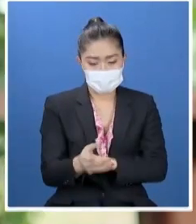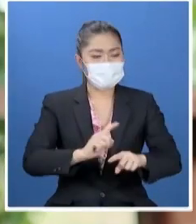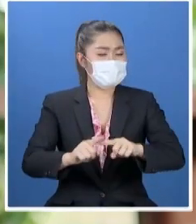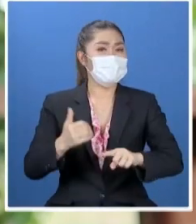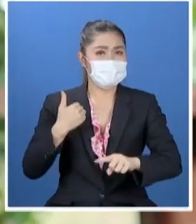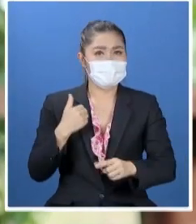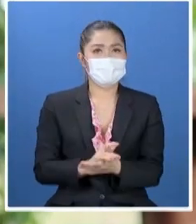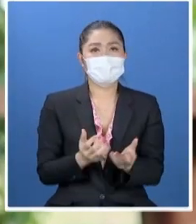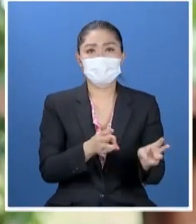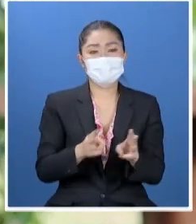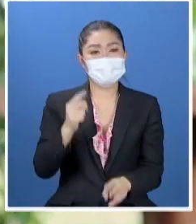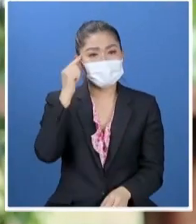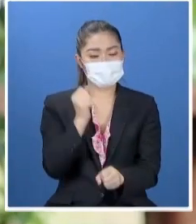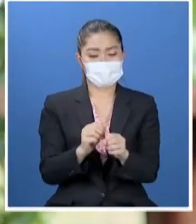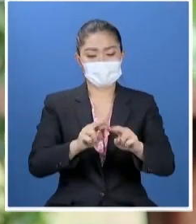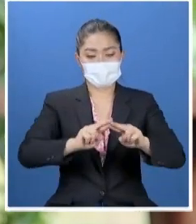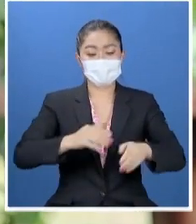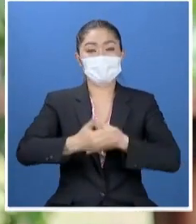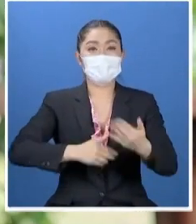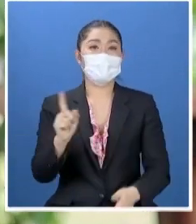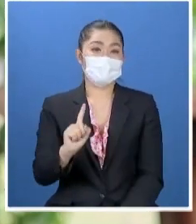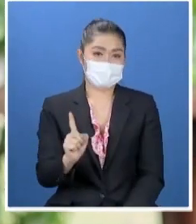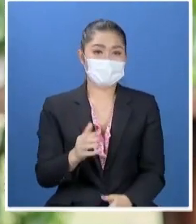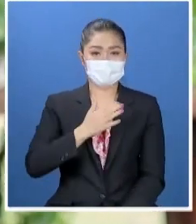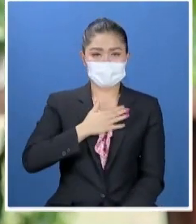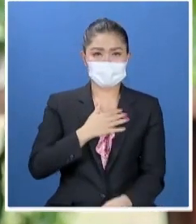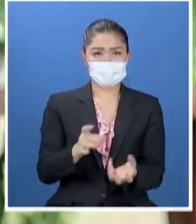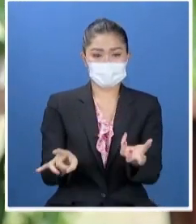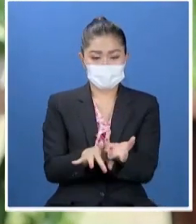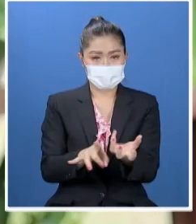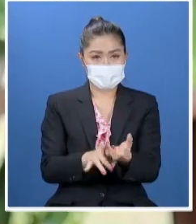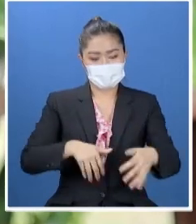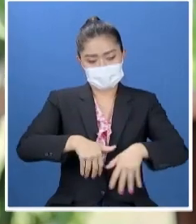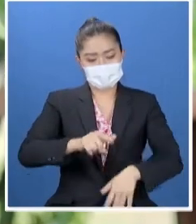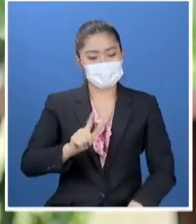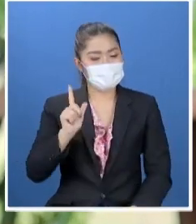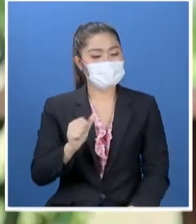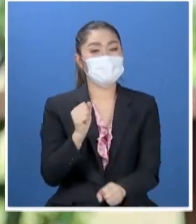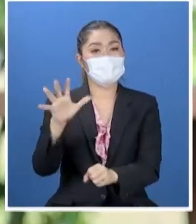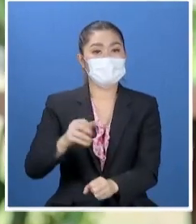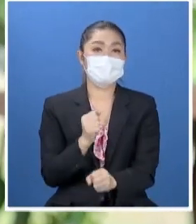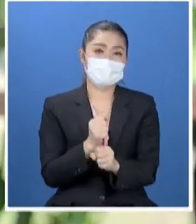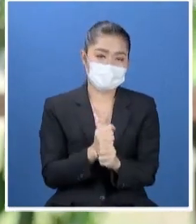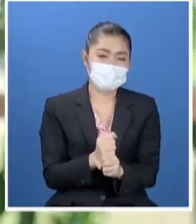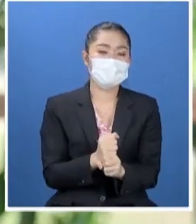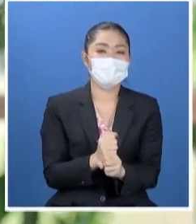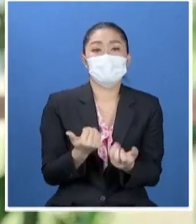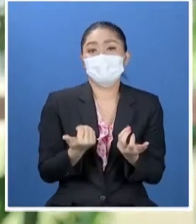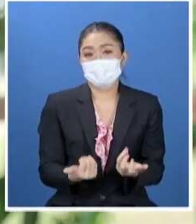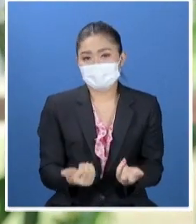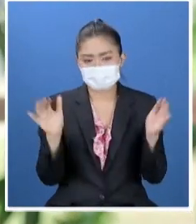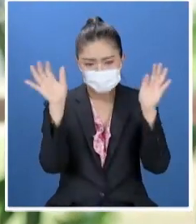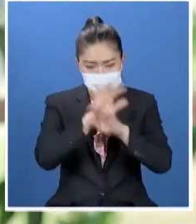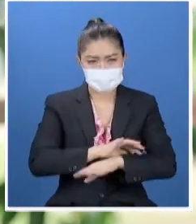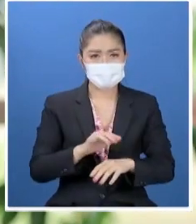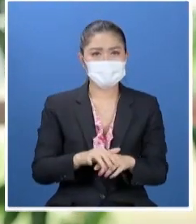ค่ะ คือแนวคิดของการทำร้านอาหารตรงนี้มันเกิดจากการที่เราใช้วัตถุดิบที่อยู่ในชุมชนเป็นหลักเพราะว่าคือตรงนี้มันจะเหมือ